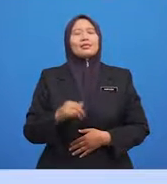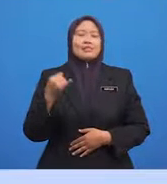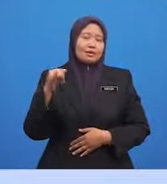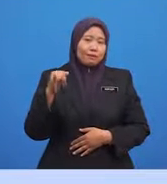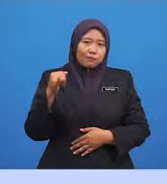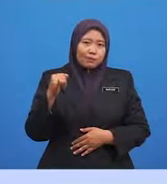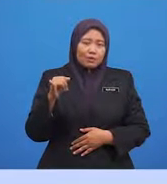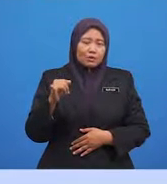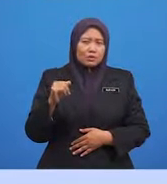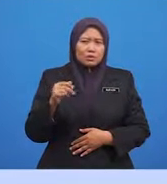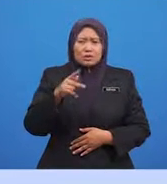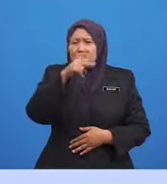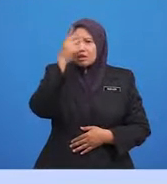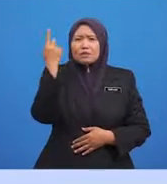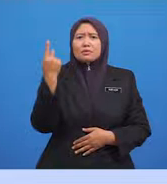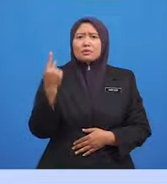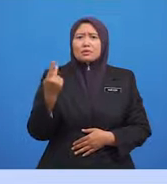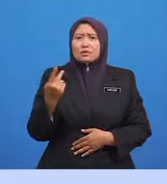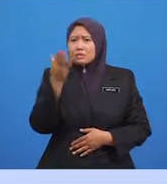boleh. Kenapa?